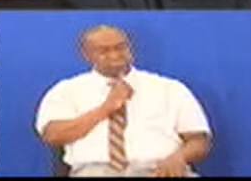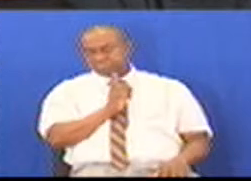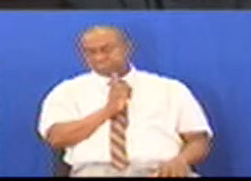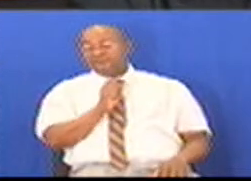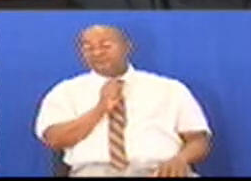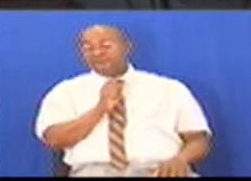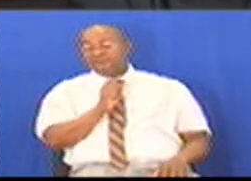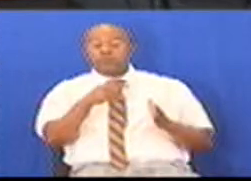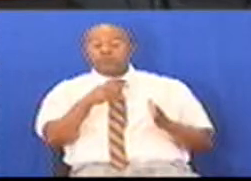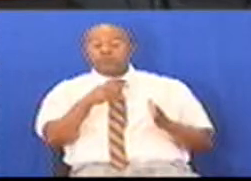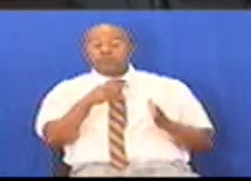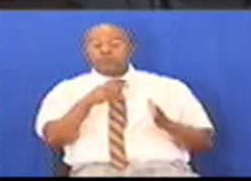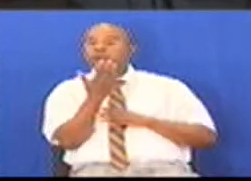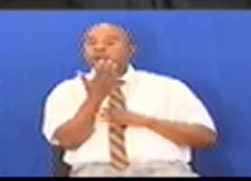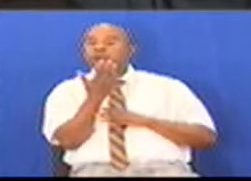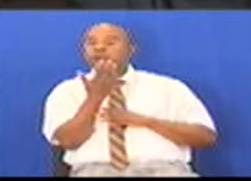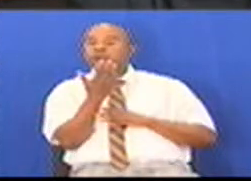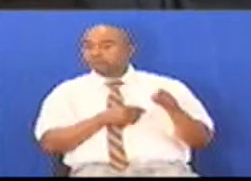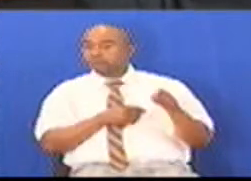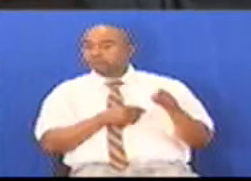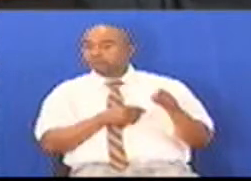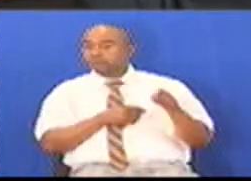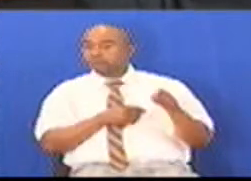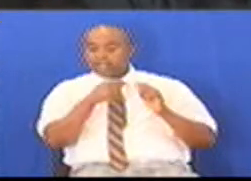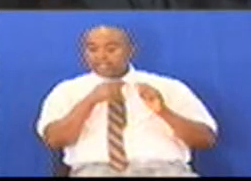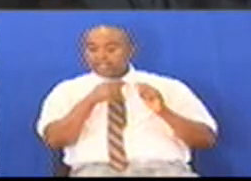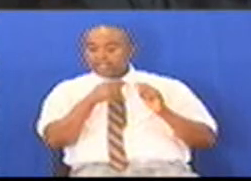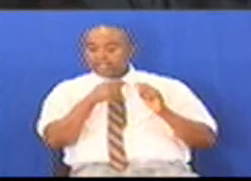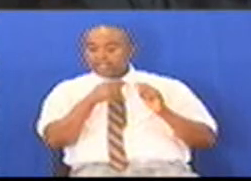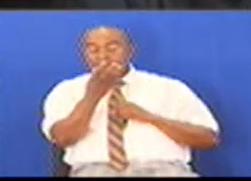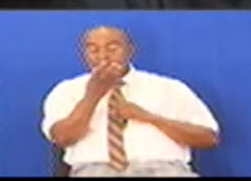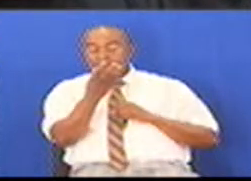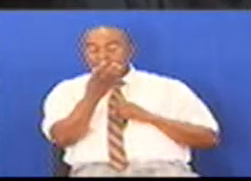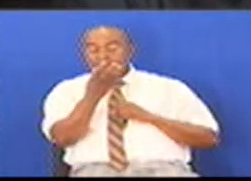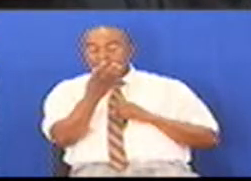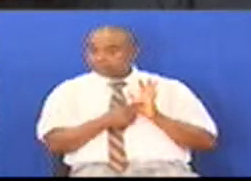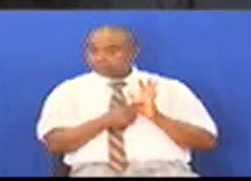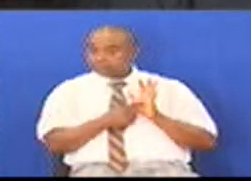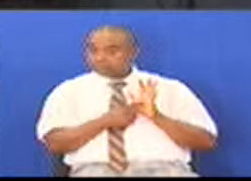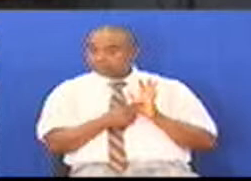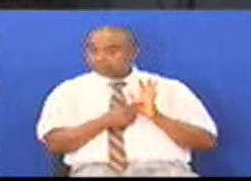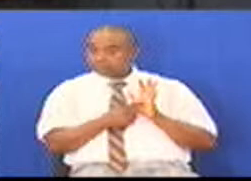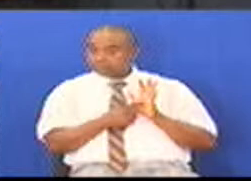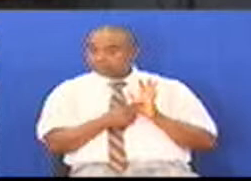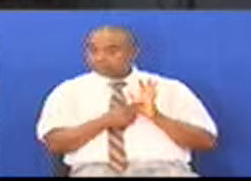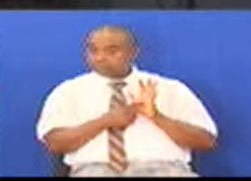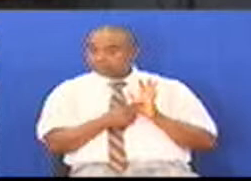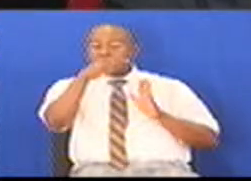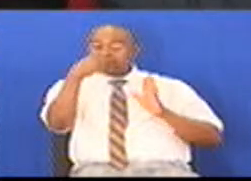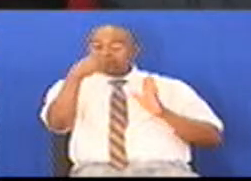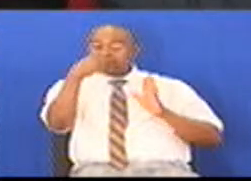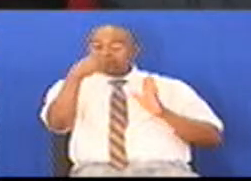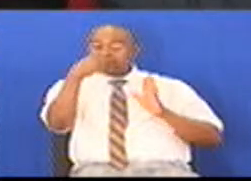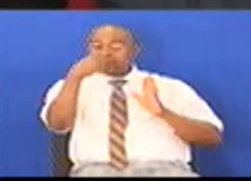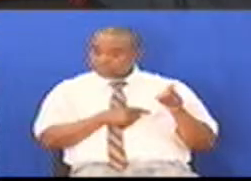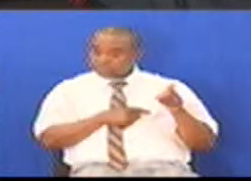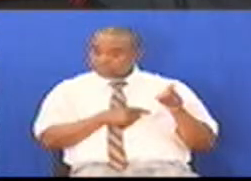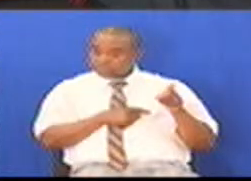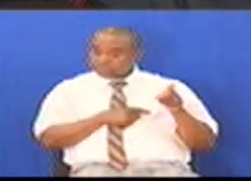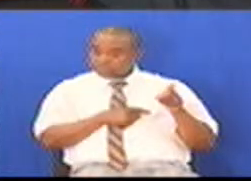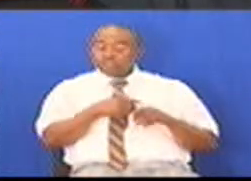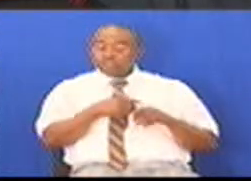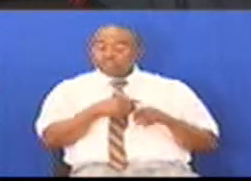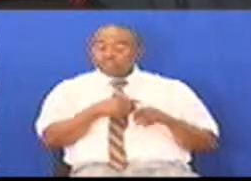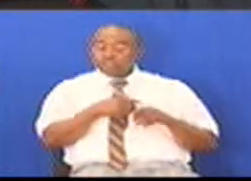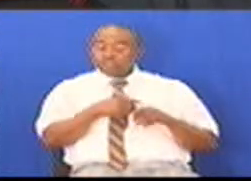5 yaliyowekwa. Kanuni ya 5 inatoa masharti ya mnufaika. Sharti ambalo linatoa mashaka ni sharti la